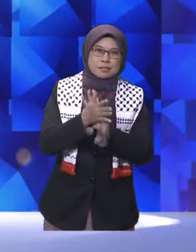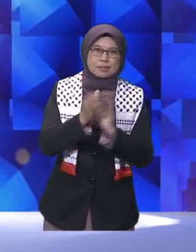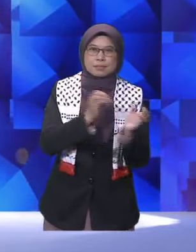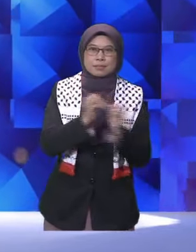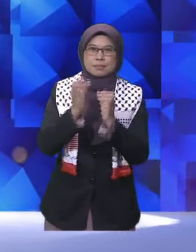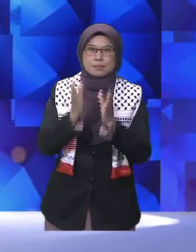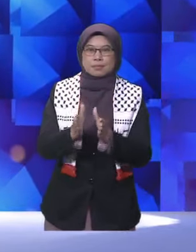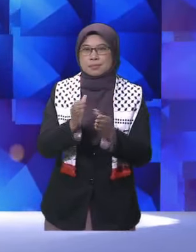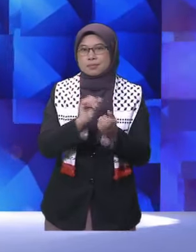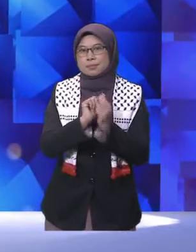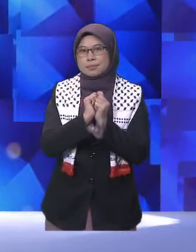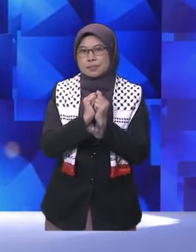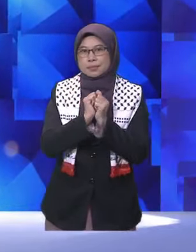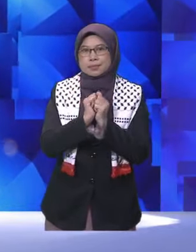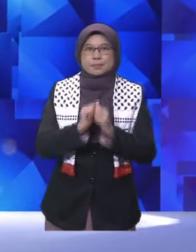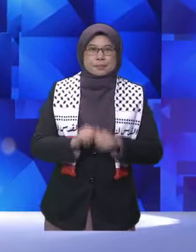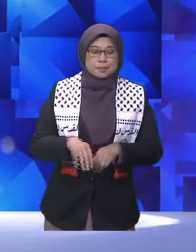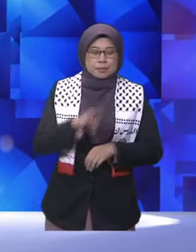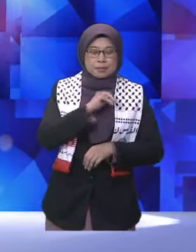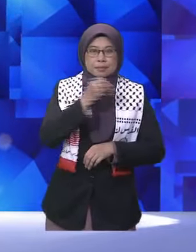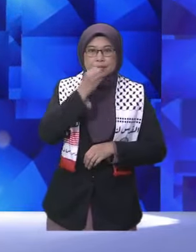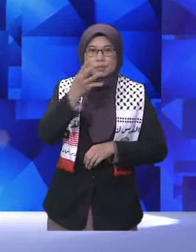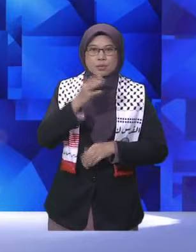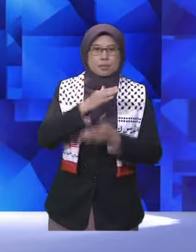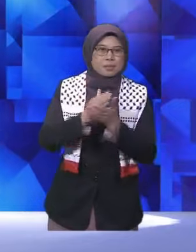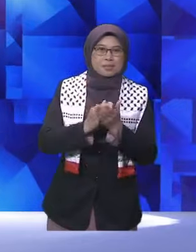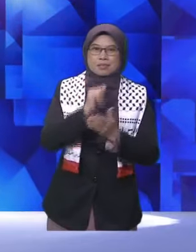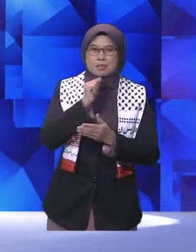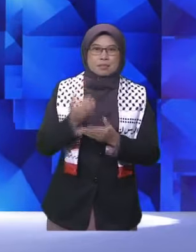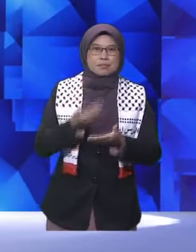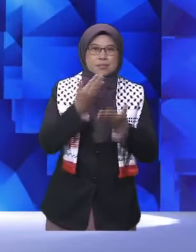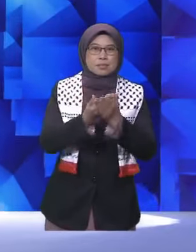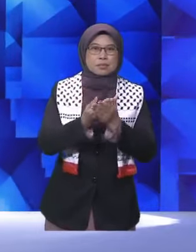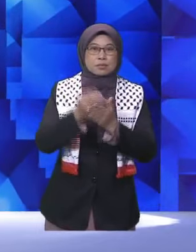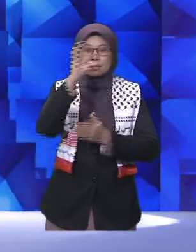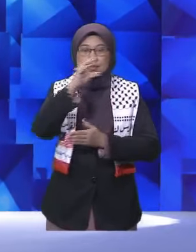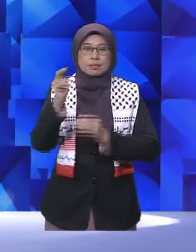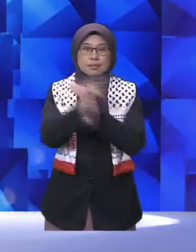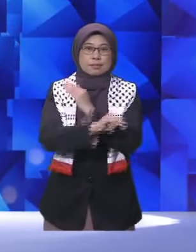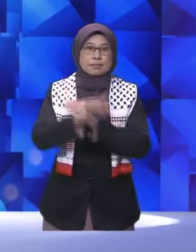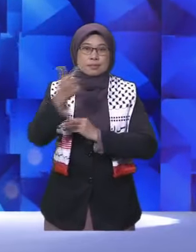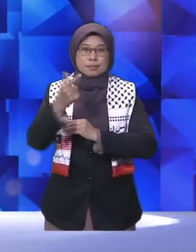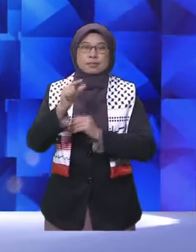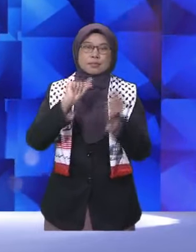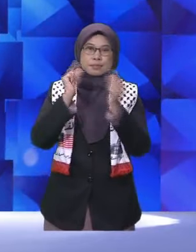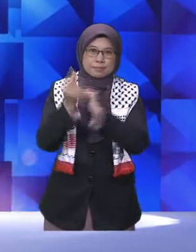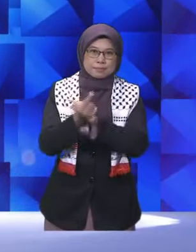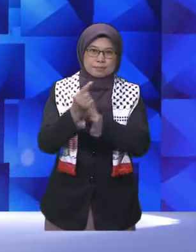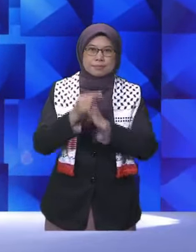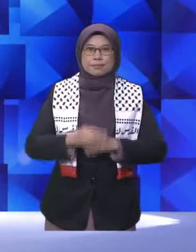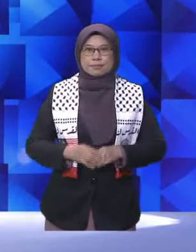Menteri belia dan sukan hanay berkata pihaknya juga tidak bercadang untuk mencari negeri lain sebagai